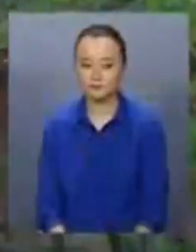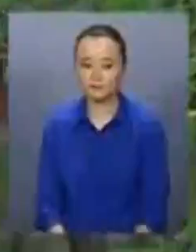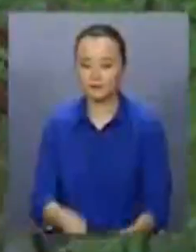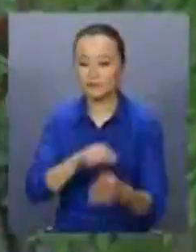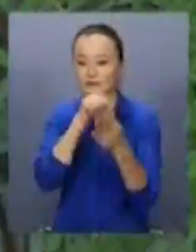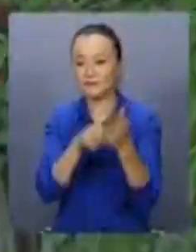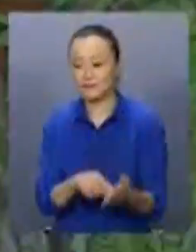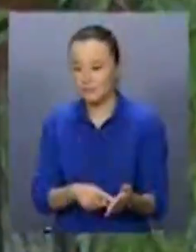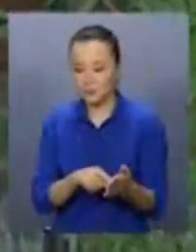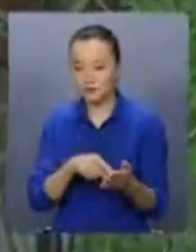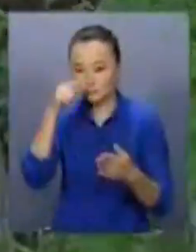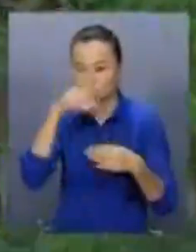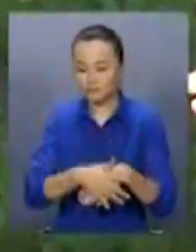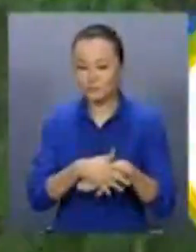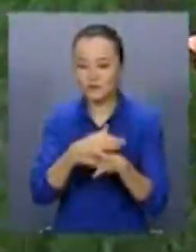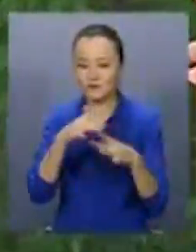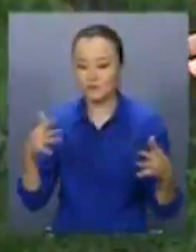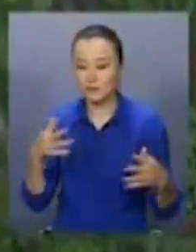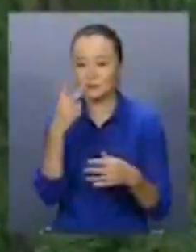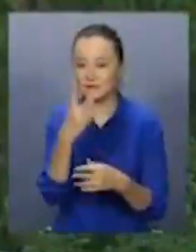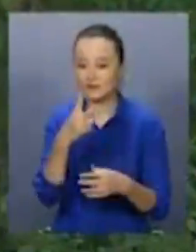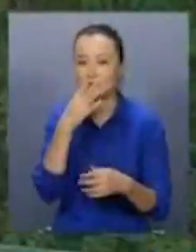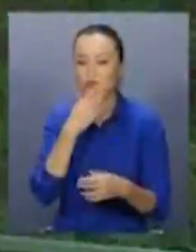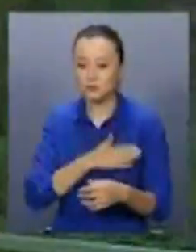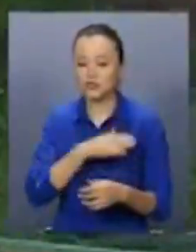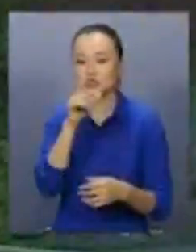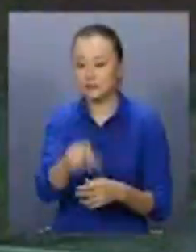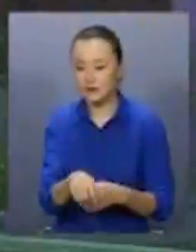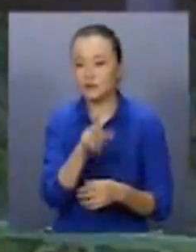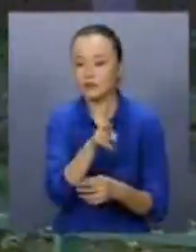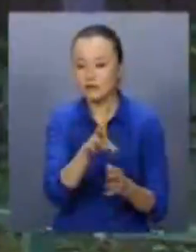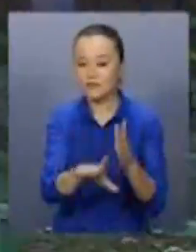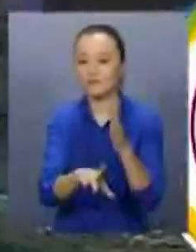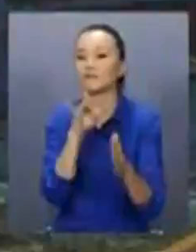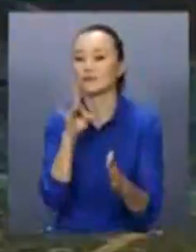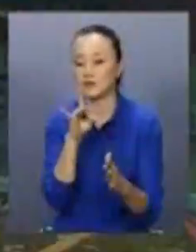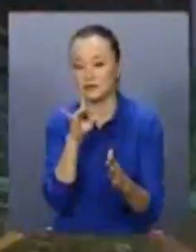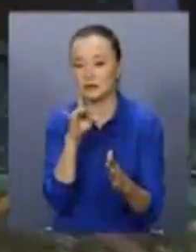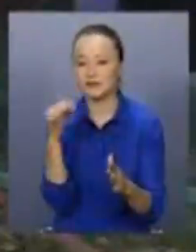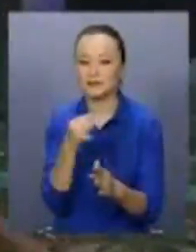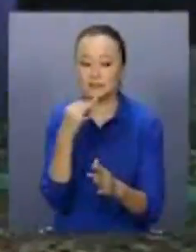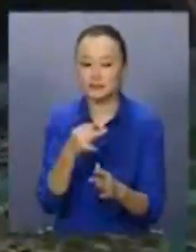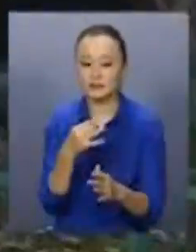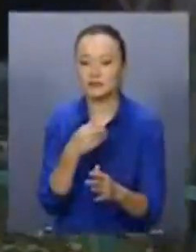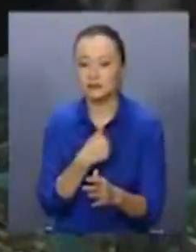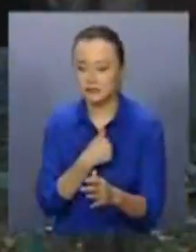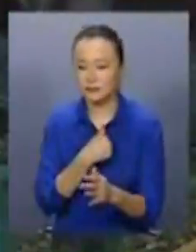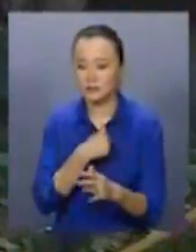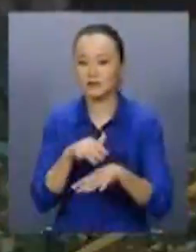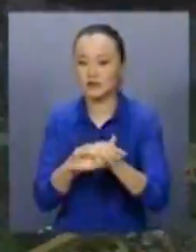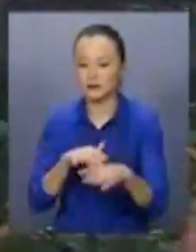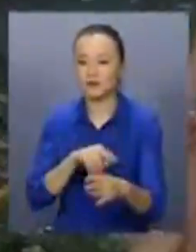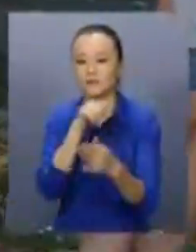Қызық сұрақтың түрі көп. Екі адамға ғашық болған жан оның қайсы бірін таңдайды екен? Сол қызық. Біз бүгін қала тұрғындарынан